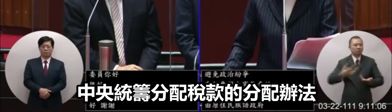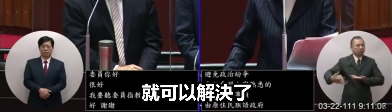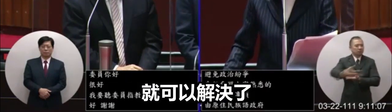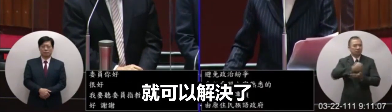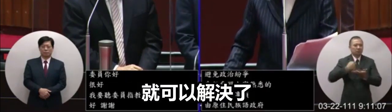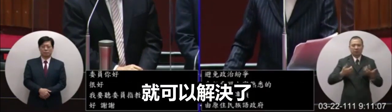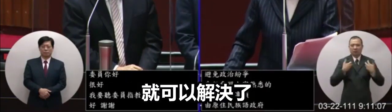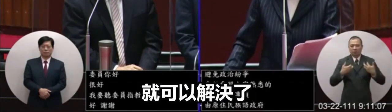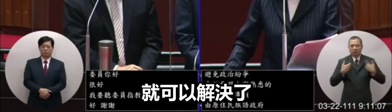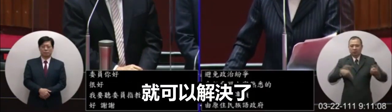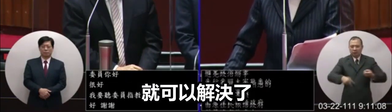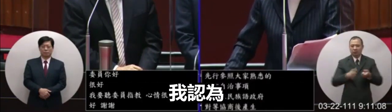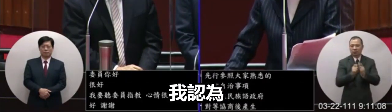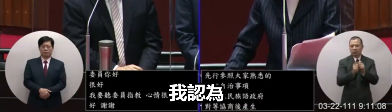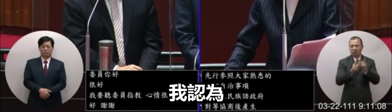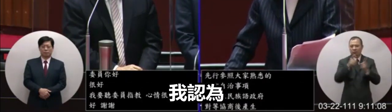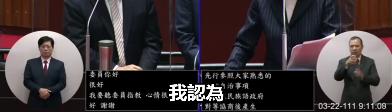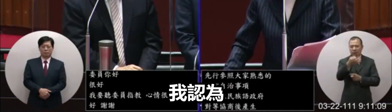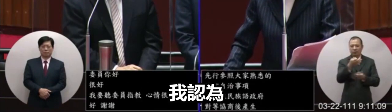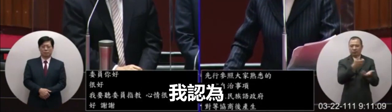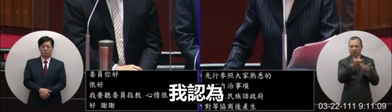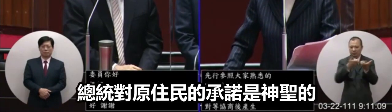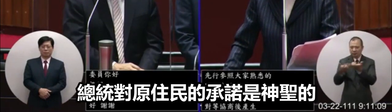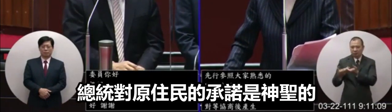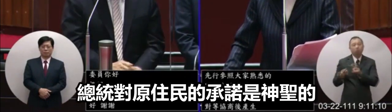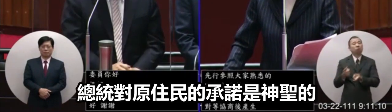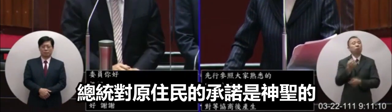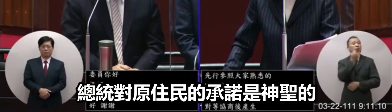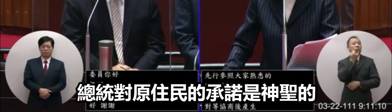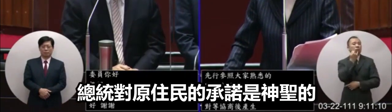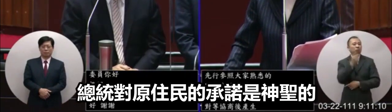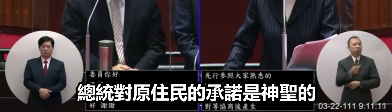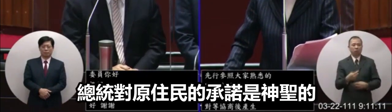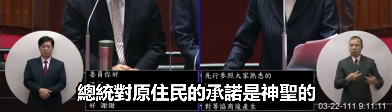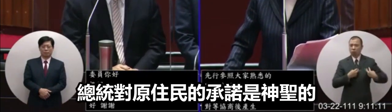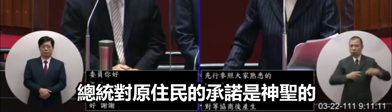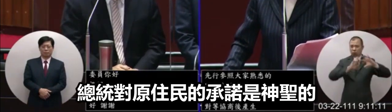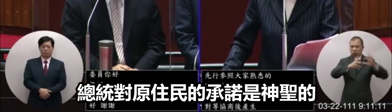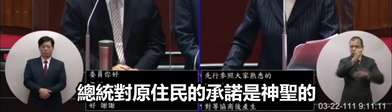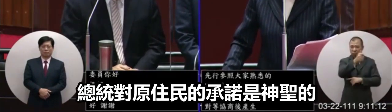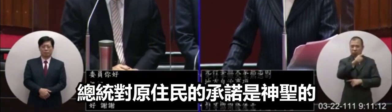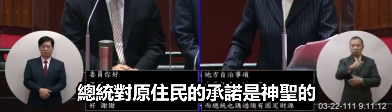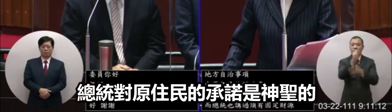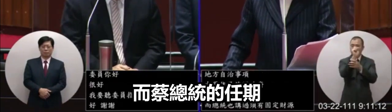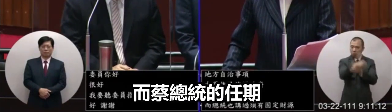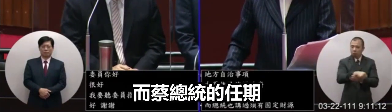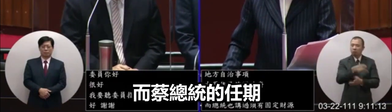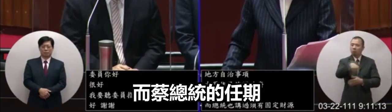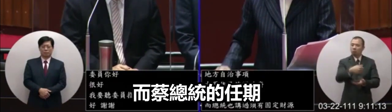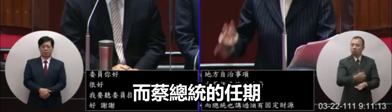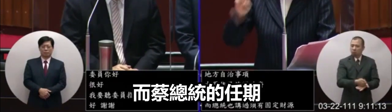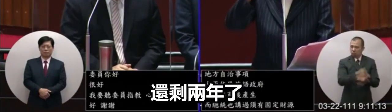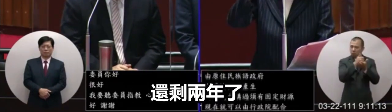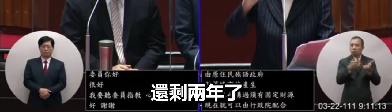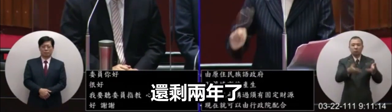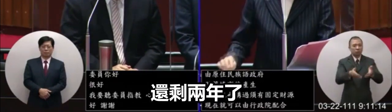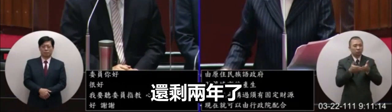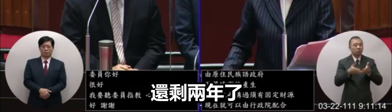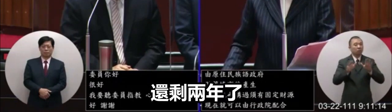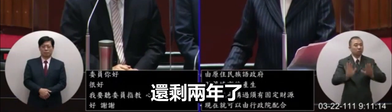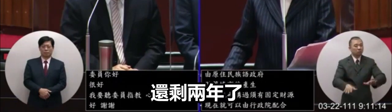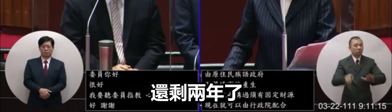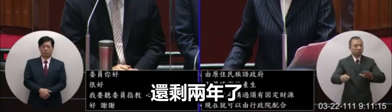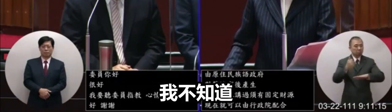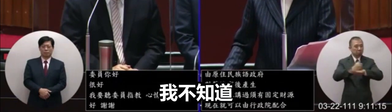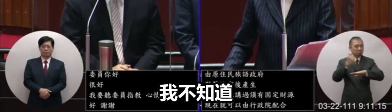法就可以解决了。我认为总统对原住民的承诺是神圣的，而蔡总统的任期还剩